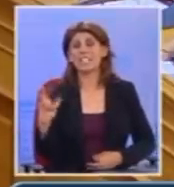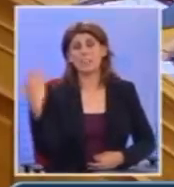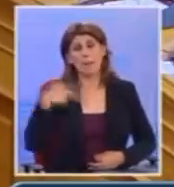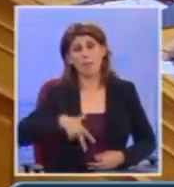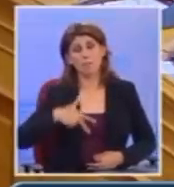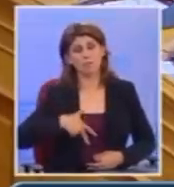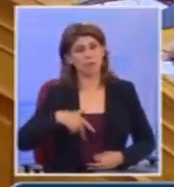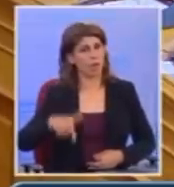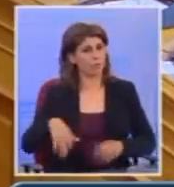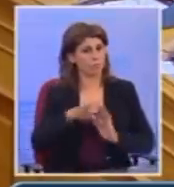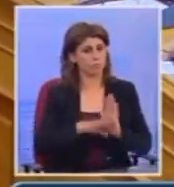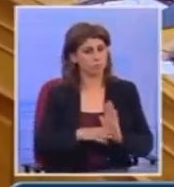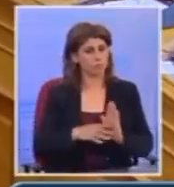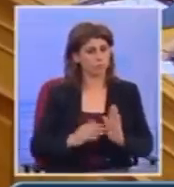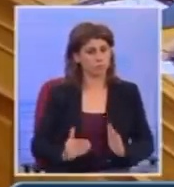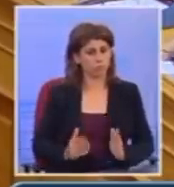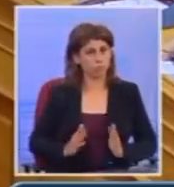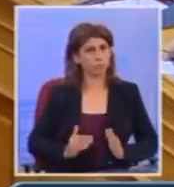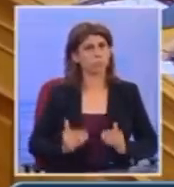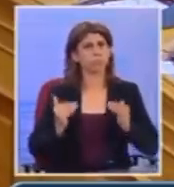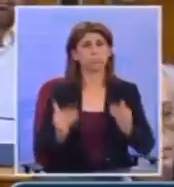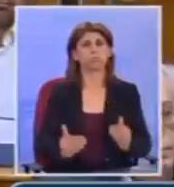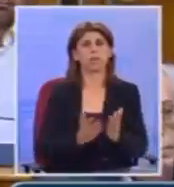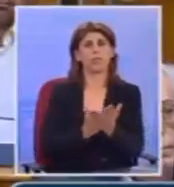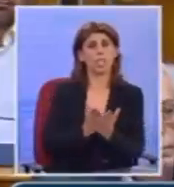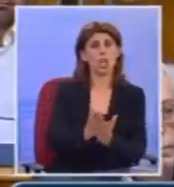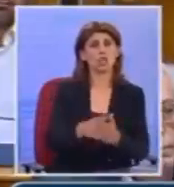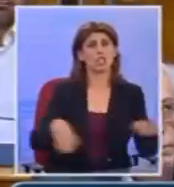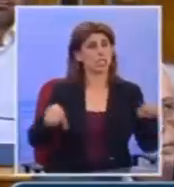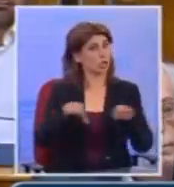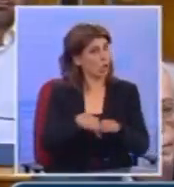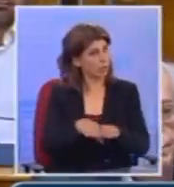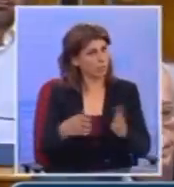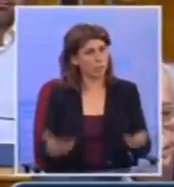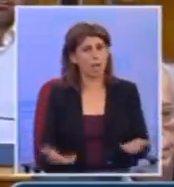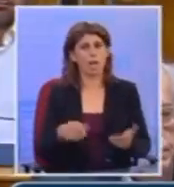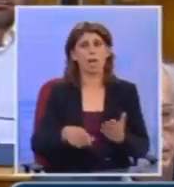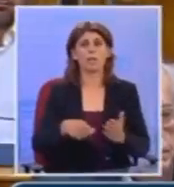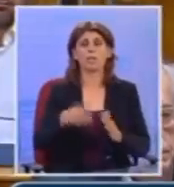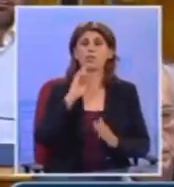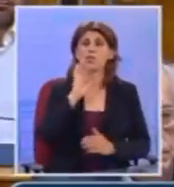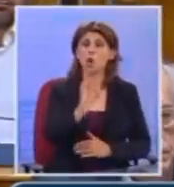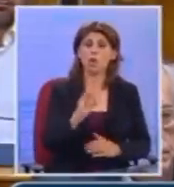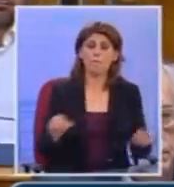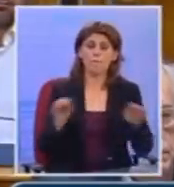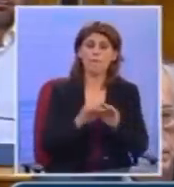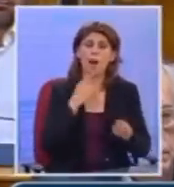προάγει την δικαιοσύνη, την ισότητα. Ένα πρόγραμμα που έχει σαν στόχο τις ίσες ευκαιρίες